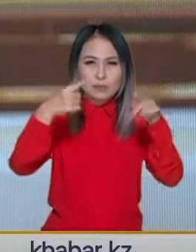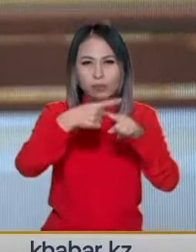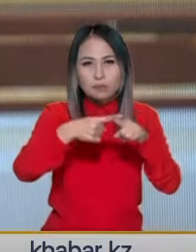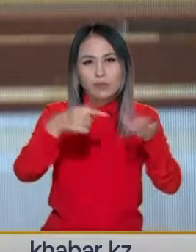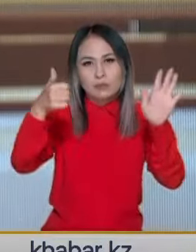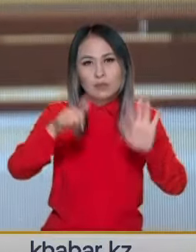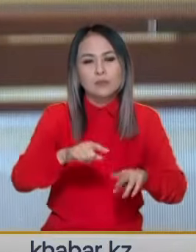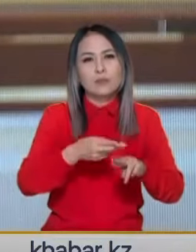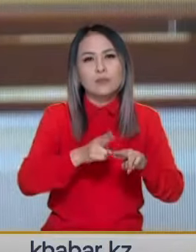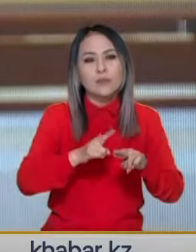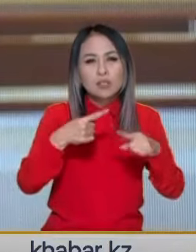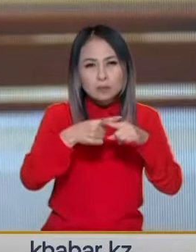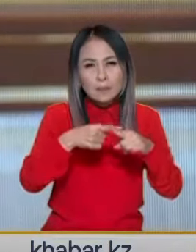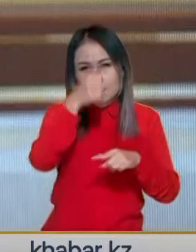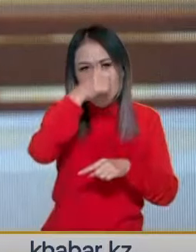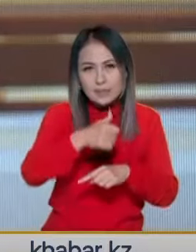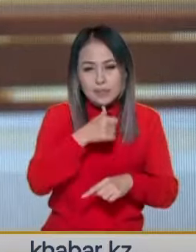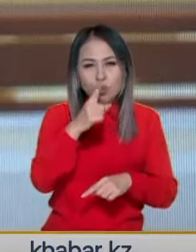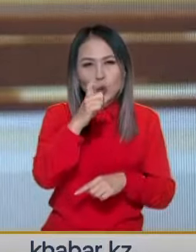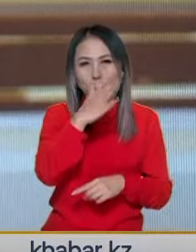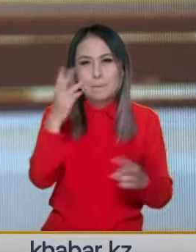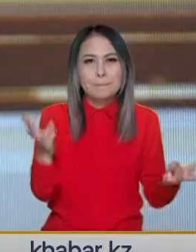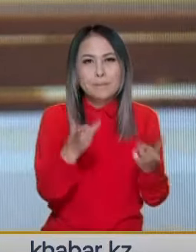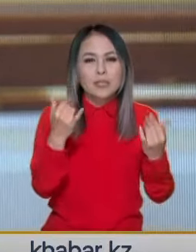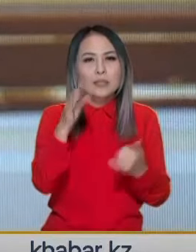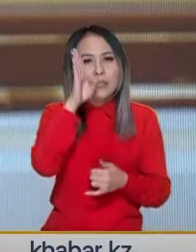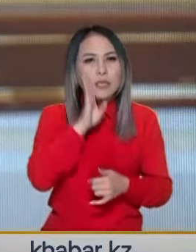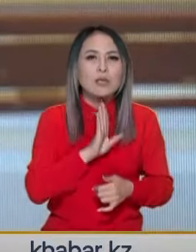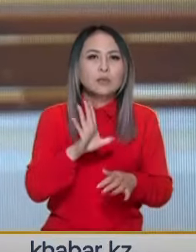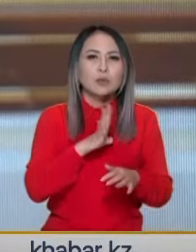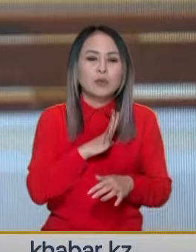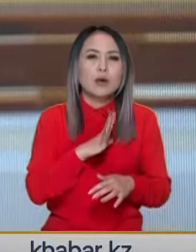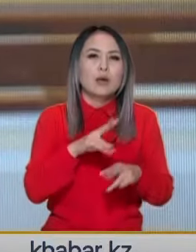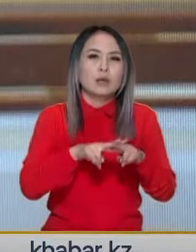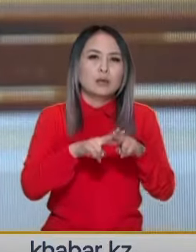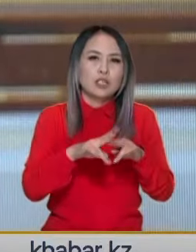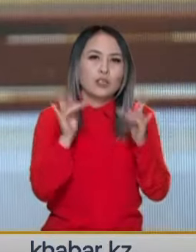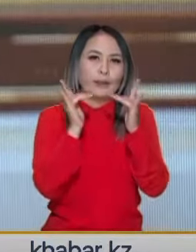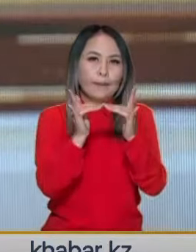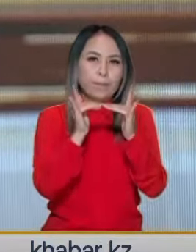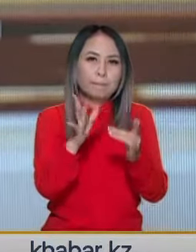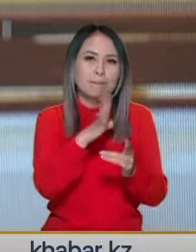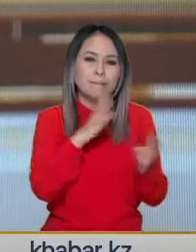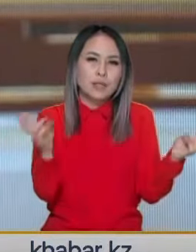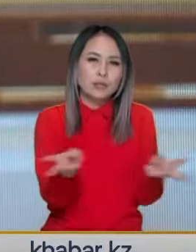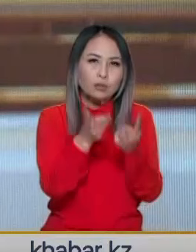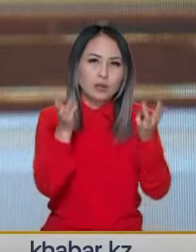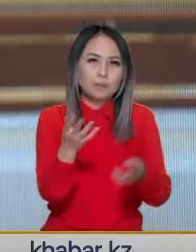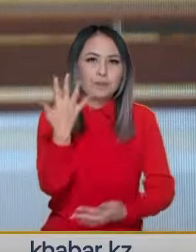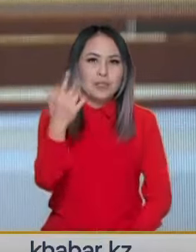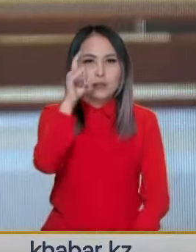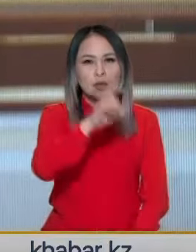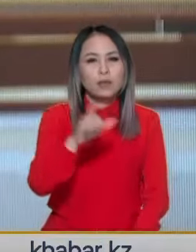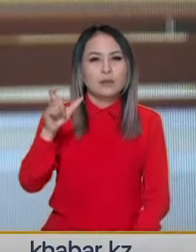мәлімдеді. Жартайда 100-ден астам өрт тіркеліпті. Соңғы оқиға бүгін таңертең ғана болды. Астанадағы жатақханалардың бірінде қызыл